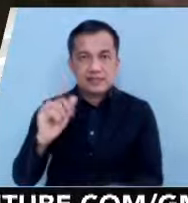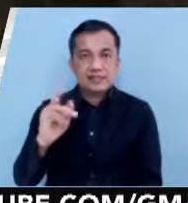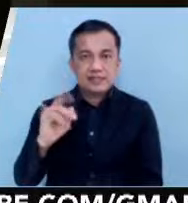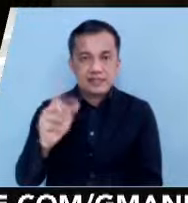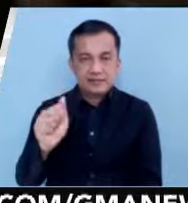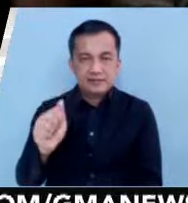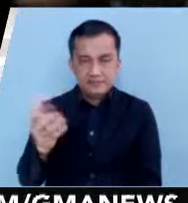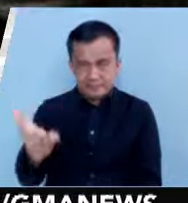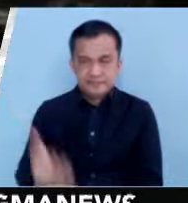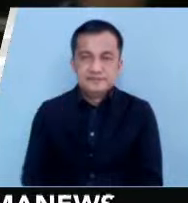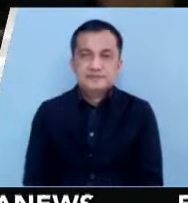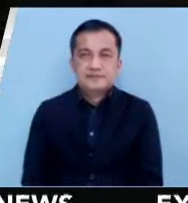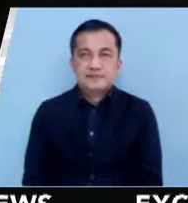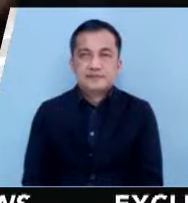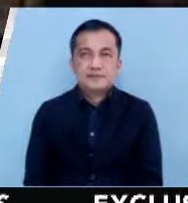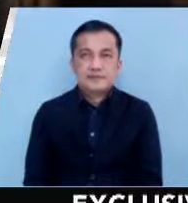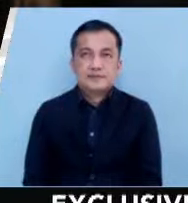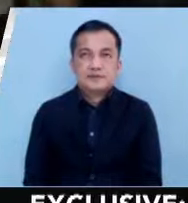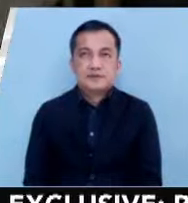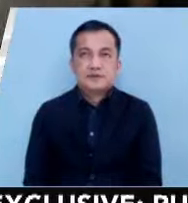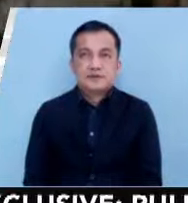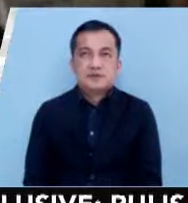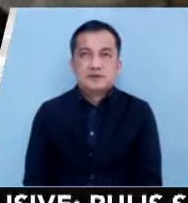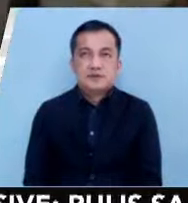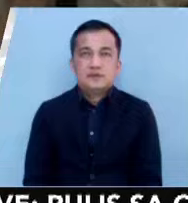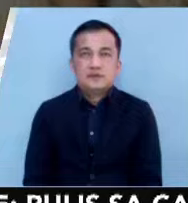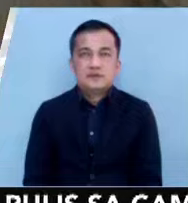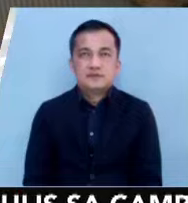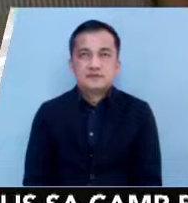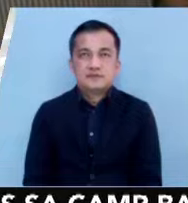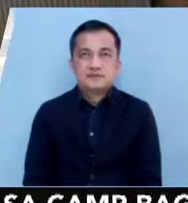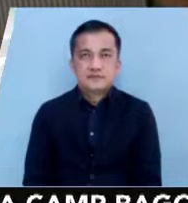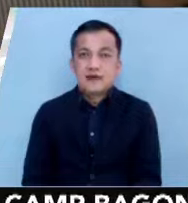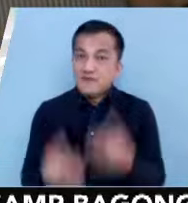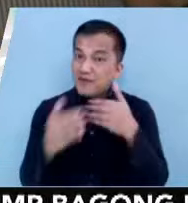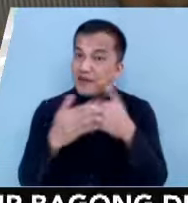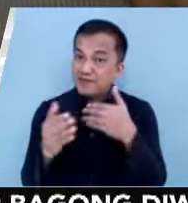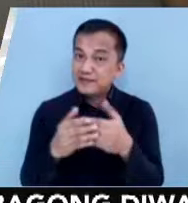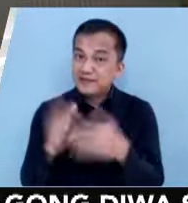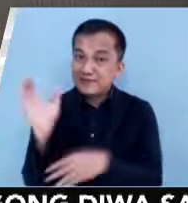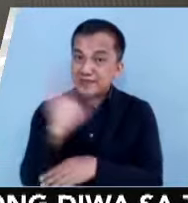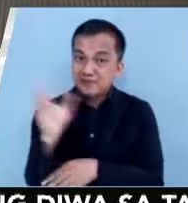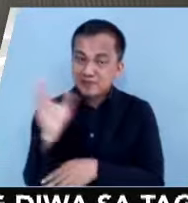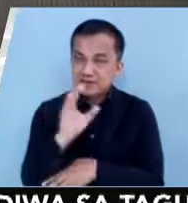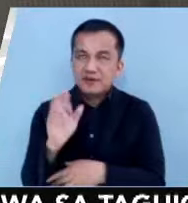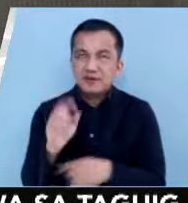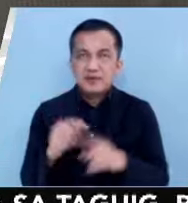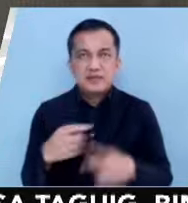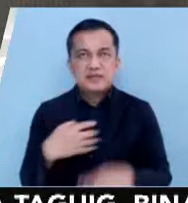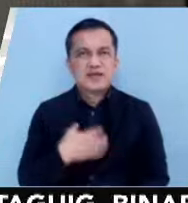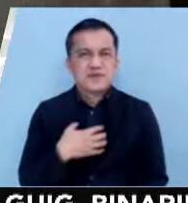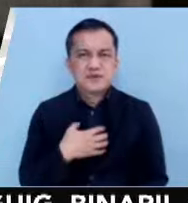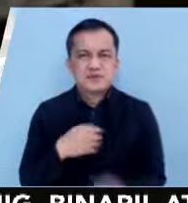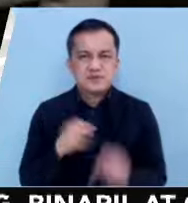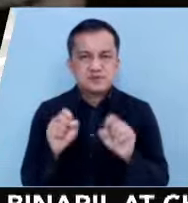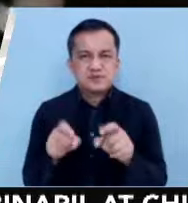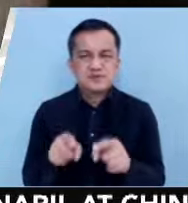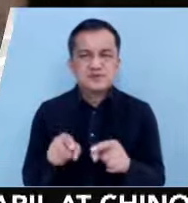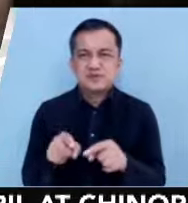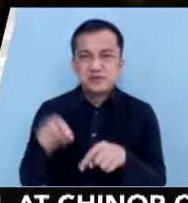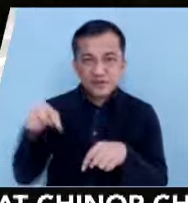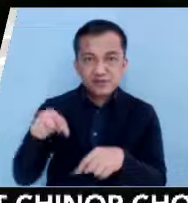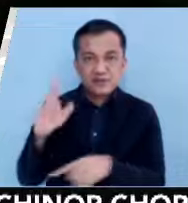Katrina? Pia, ilang linggo na lang ay Pasko na pero daing ng mga tindero at tindera dito sa